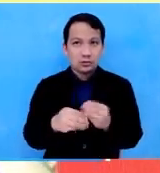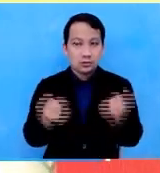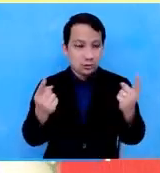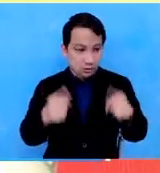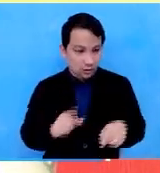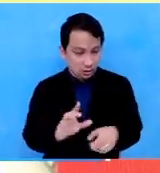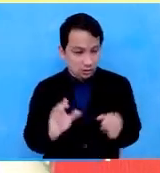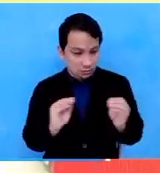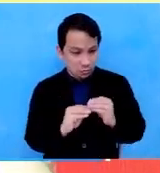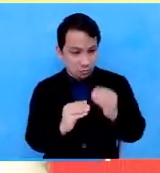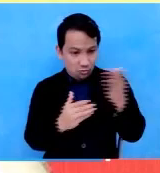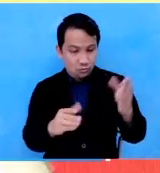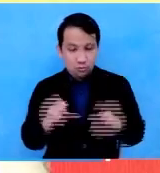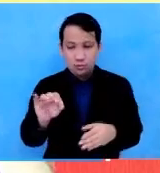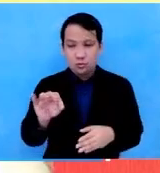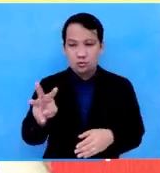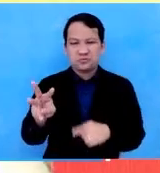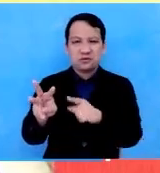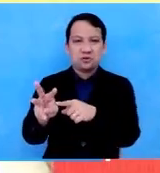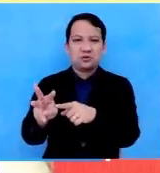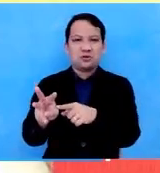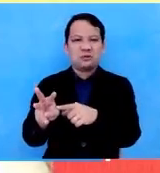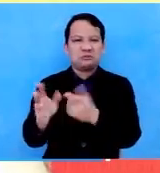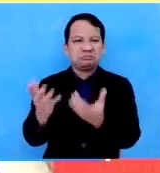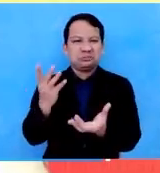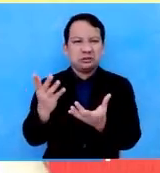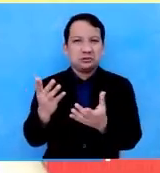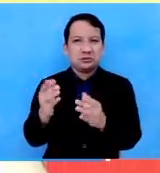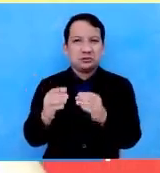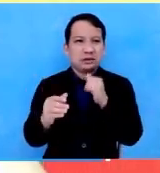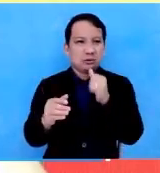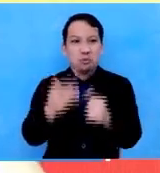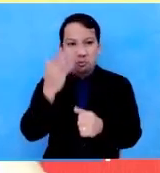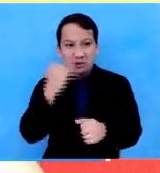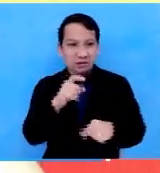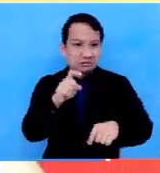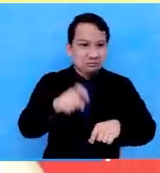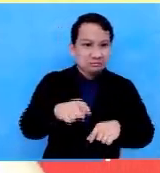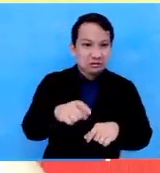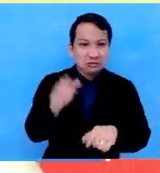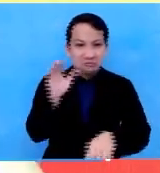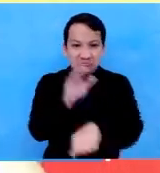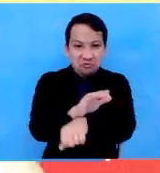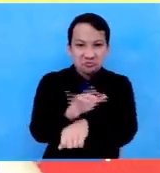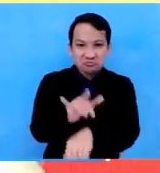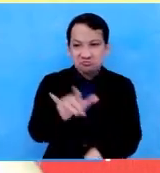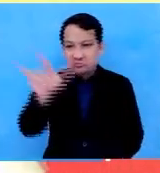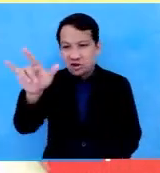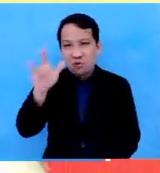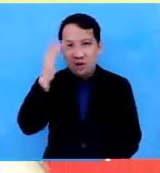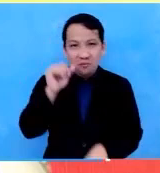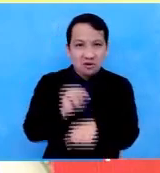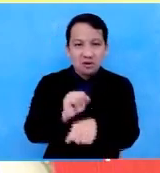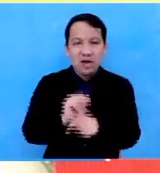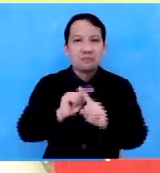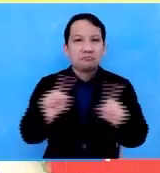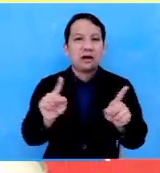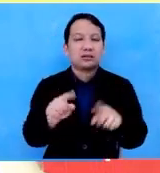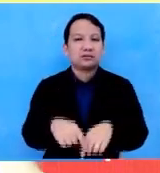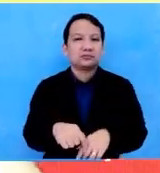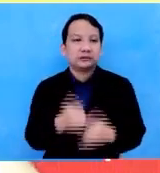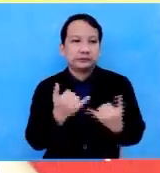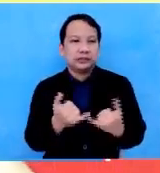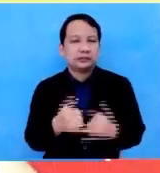ng OFW, ito ay hindi dahil na kayo'y napilitang umalis ng Pilipinas, kundi dahil